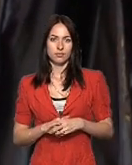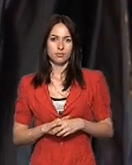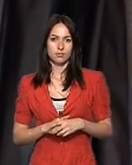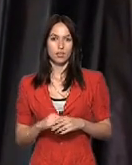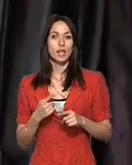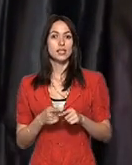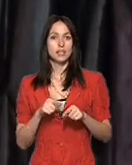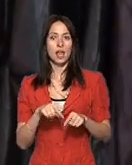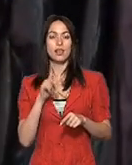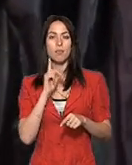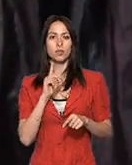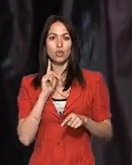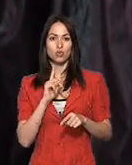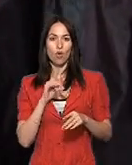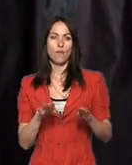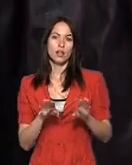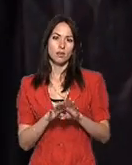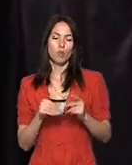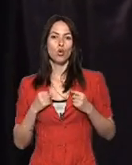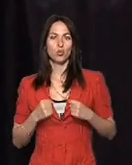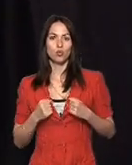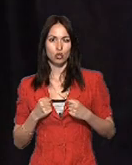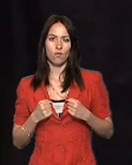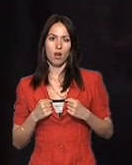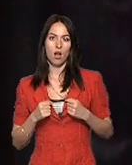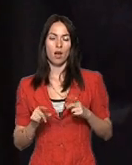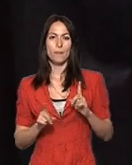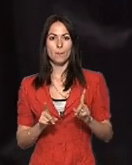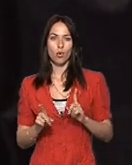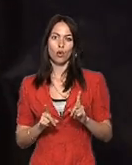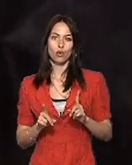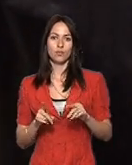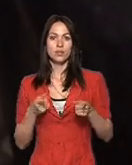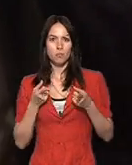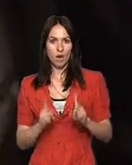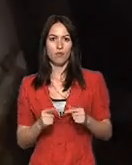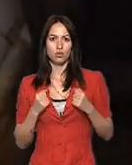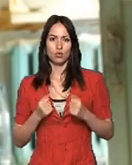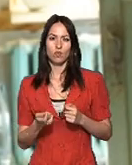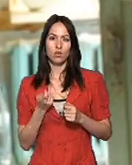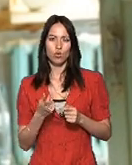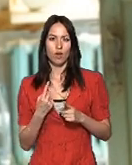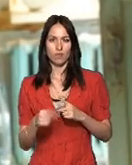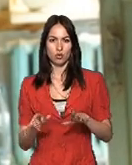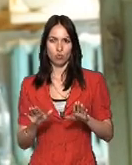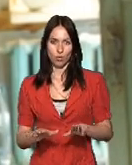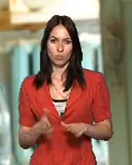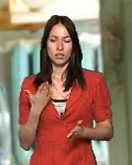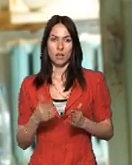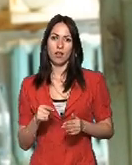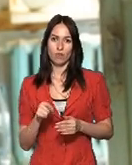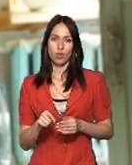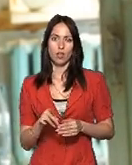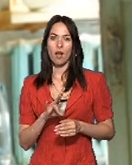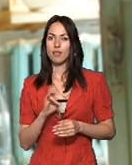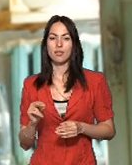Це тимчасова нібито душова. Бо справжня душова трохи в іншому місті, але вона